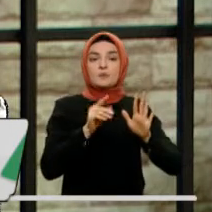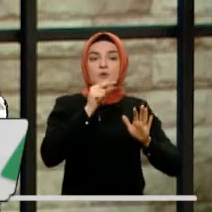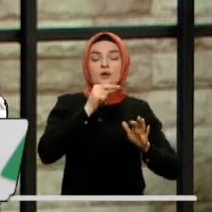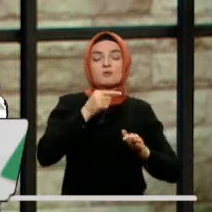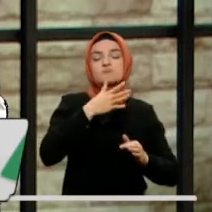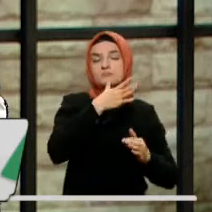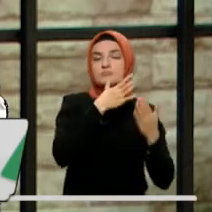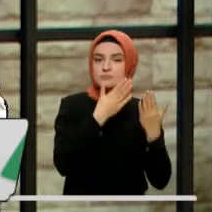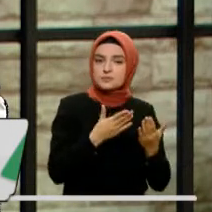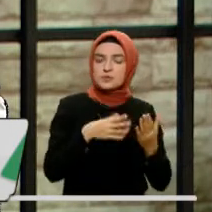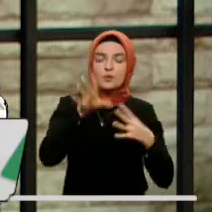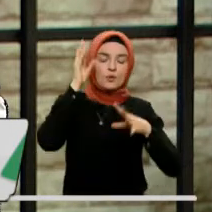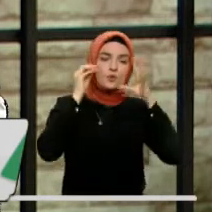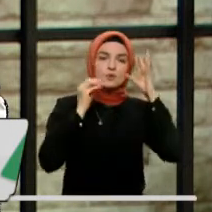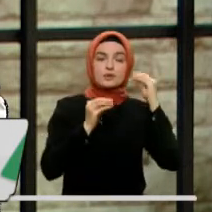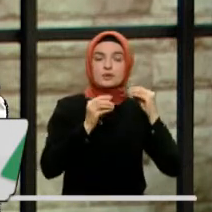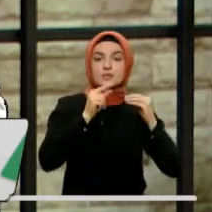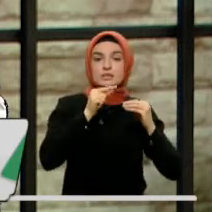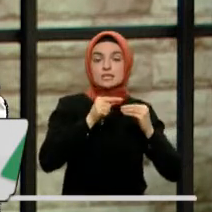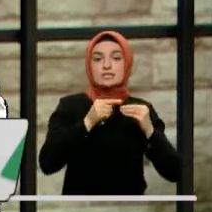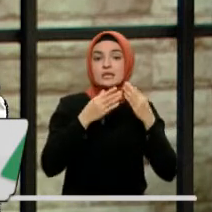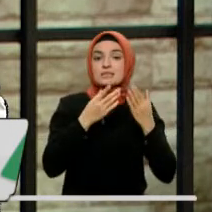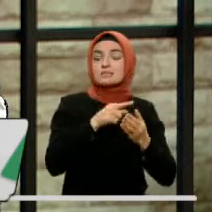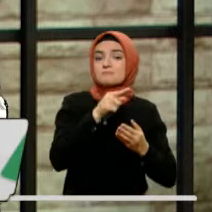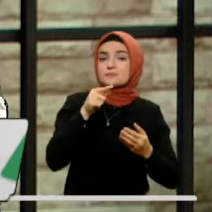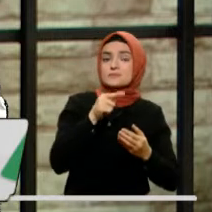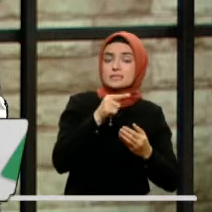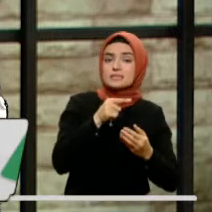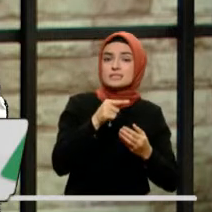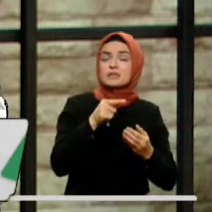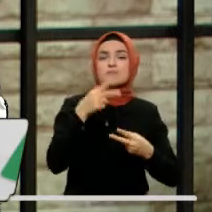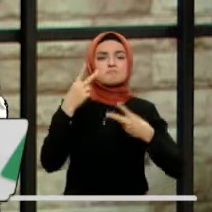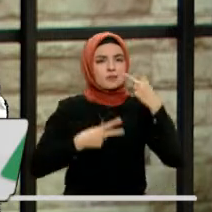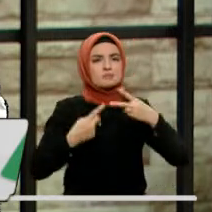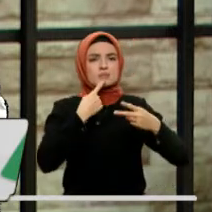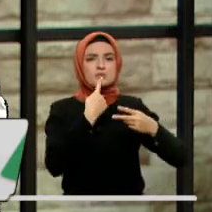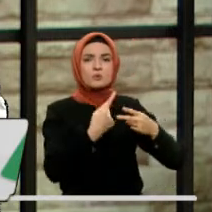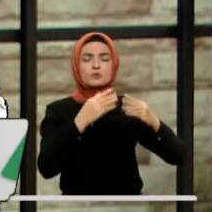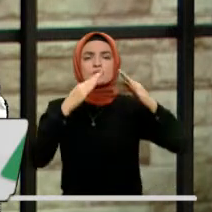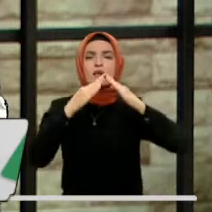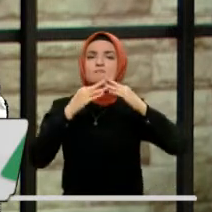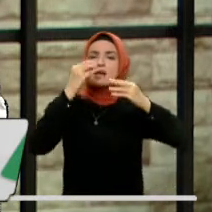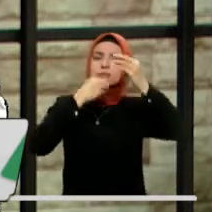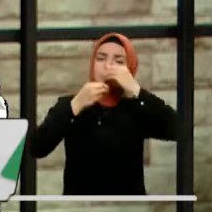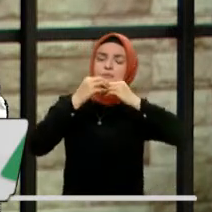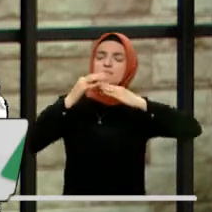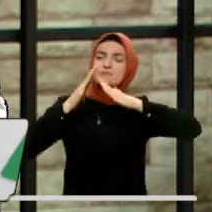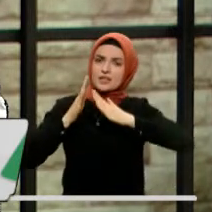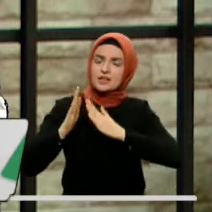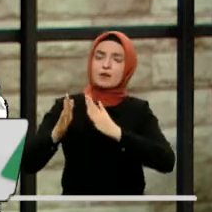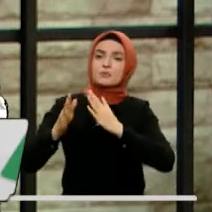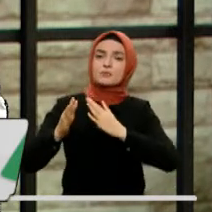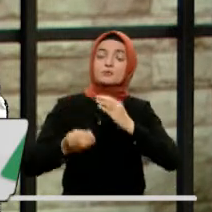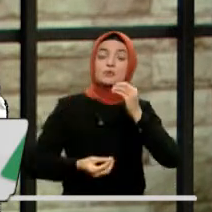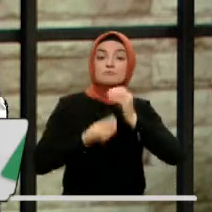bilinçle devam ediyor hayatına. Zaten hani siz de arada tetikliyorsunuz işte evde yemek yemesine devam ediyor, kahvaltı